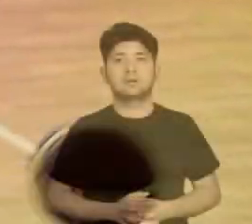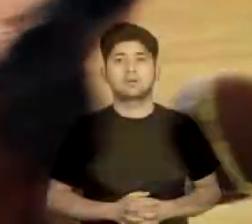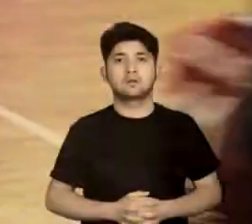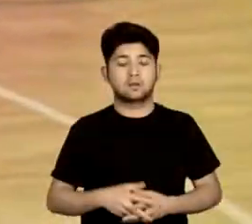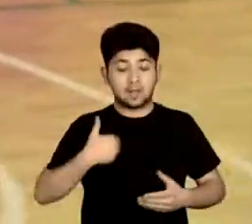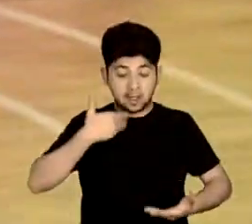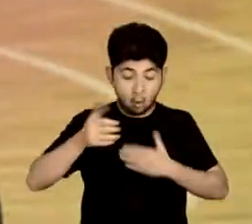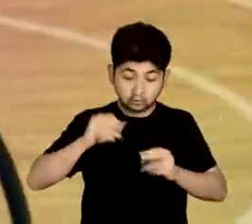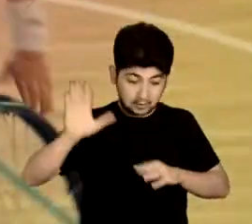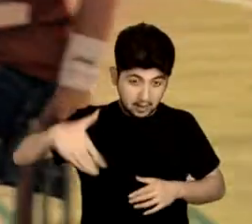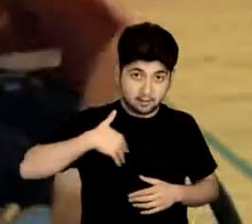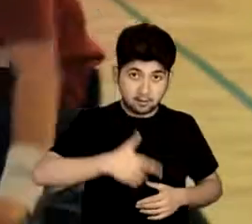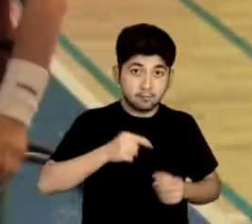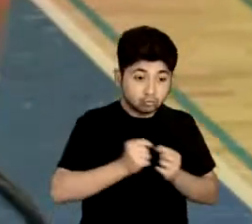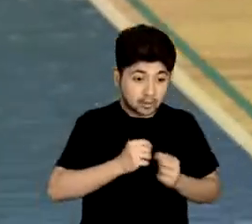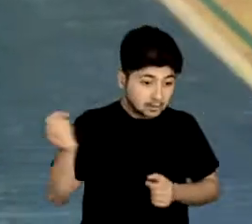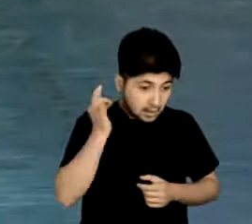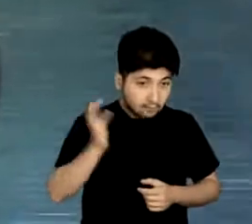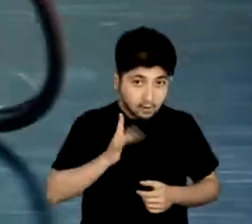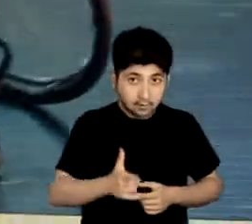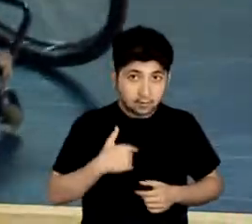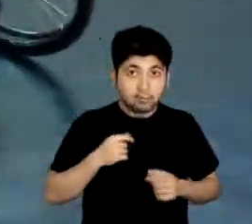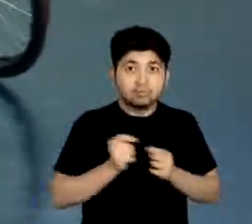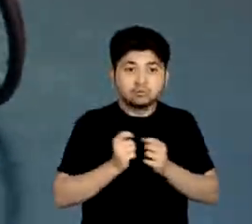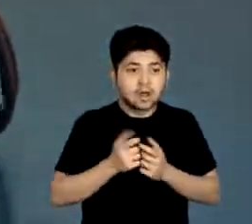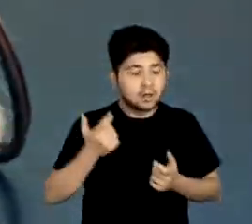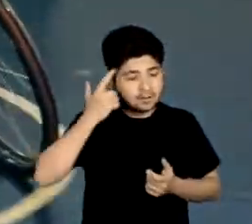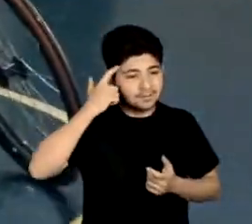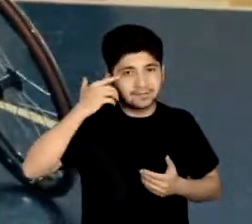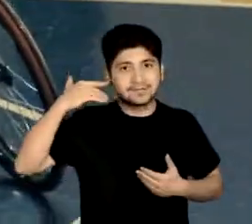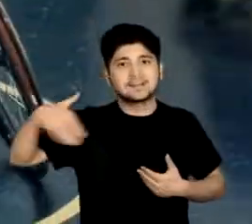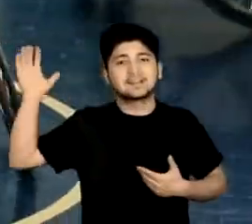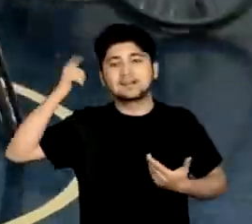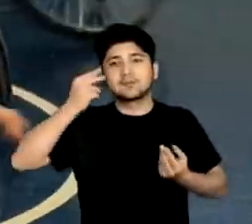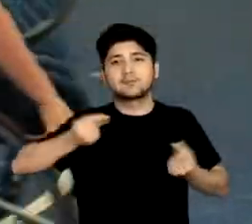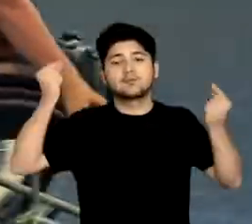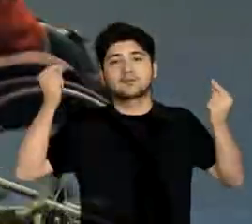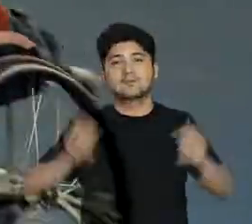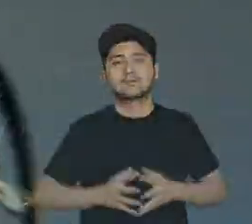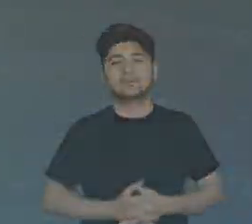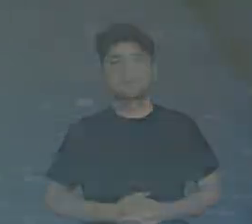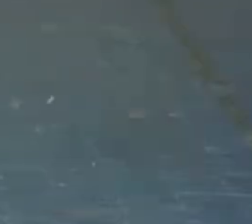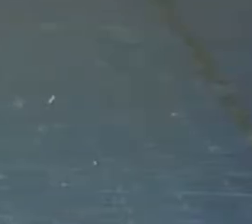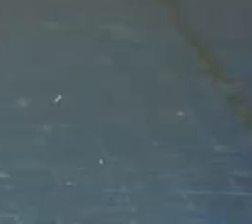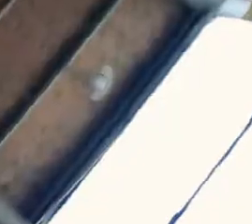Yanına çağırdı, taktik verecek hoca şimdi. Büşra beni dinliyor musun diyor. Büşra adını aklı başka yerlerde.